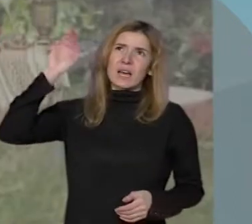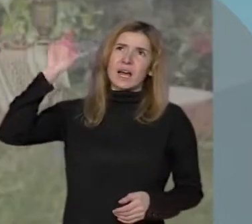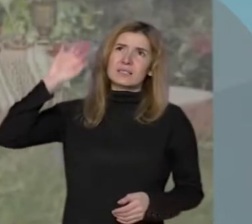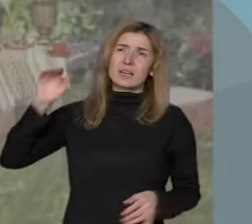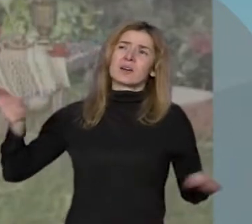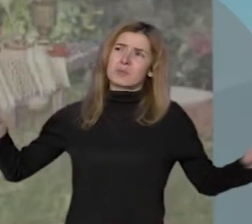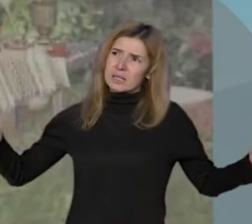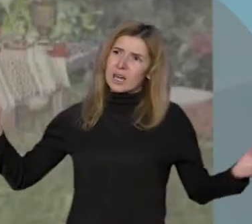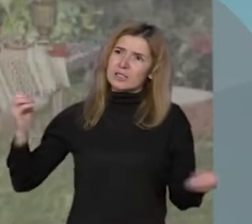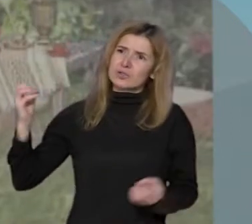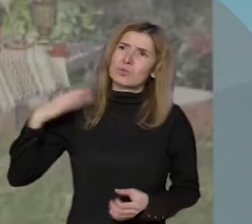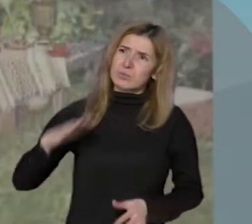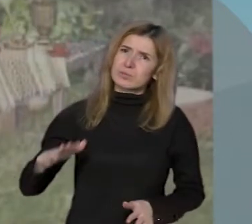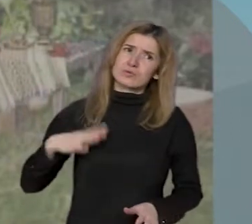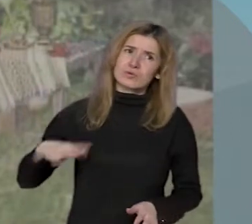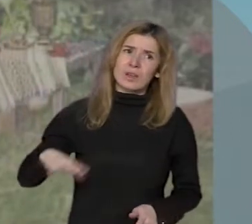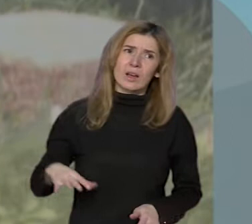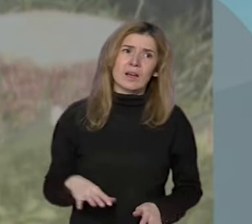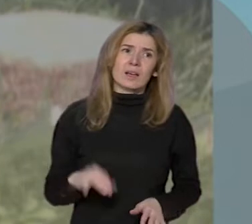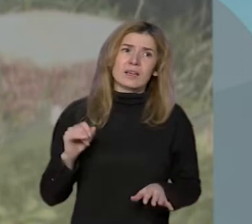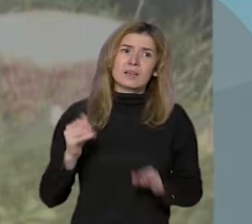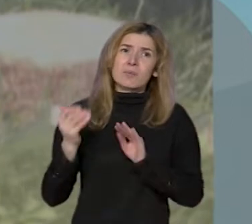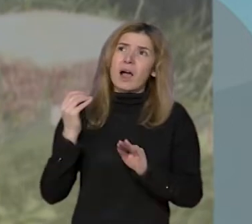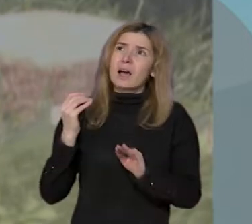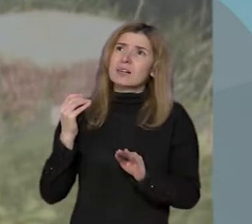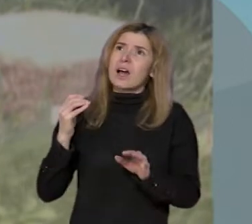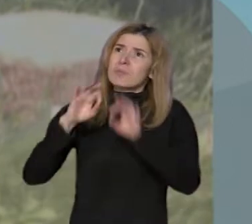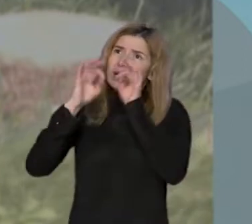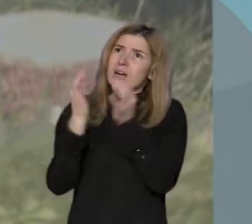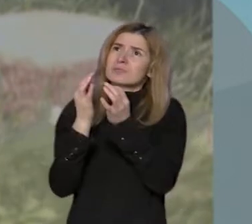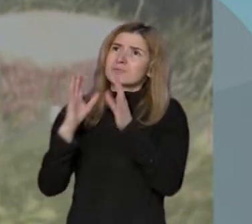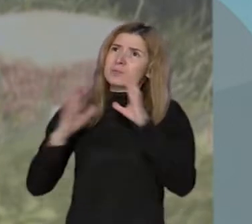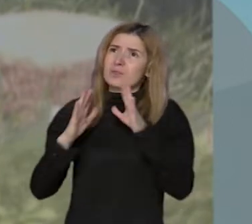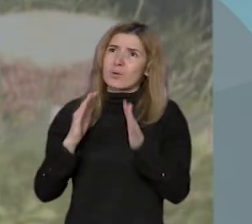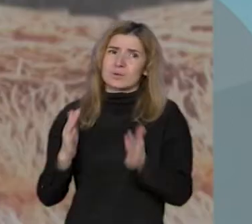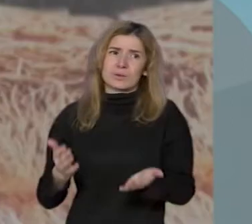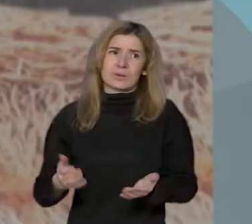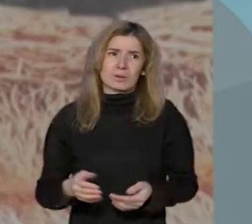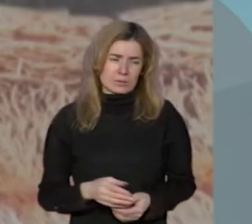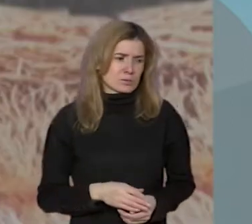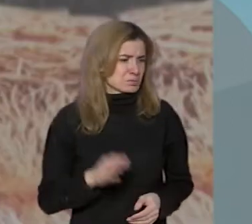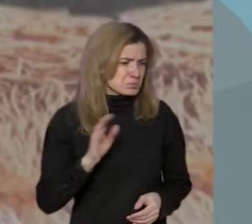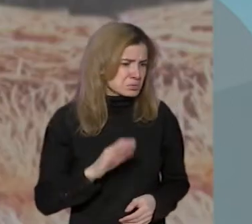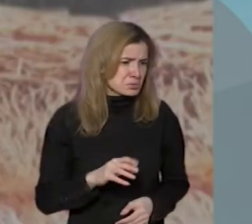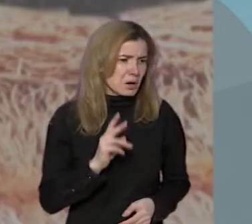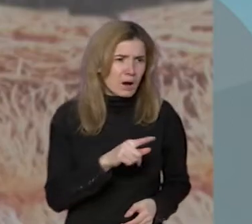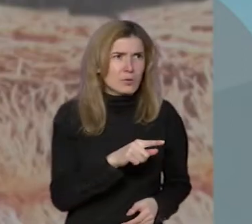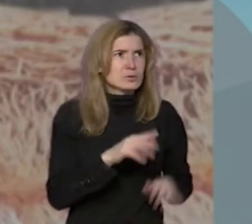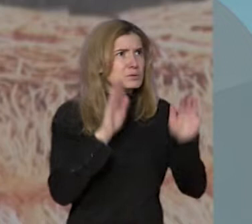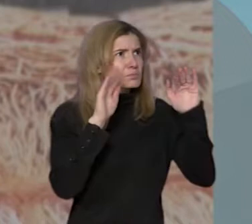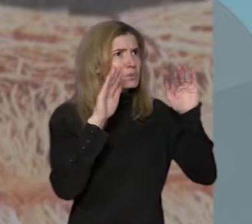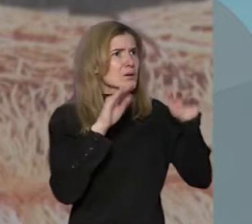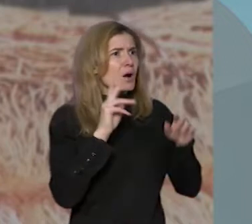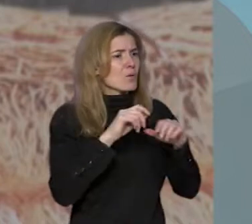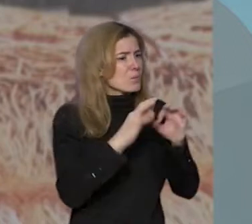свидания. Прилетайте еще, буду ждать. И бараночек ваших любимых приготовлю. Это кого